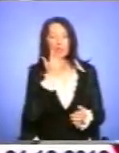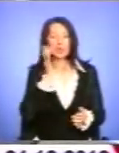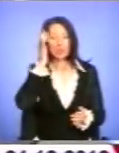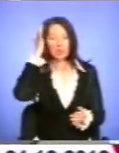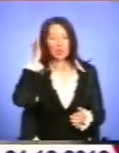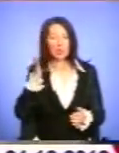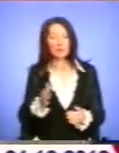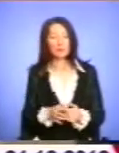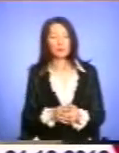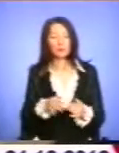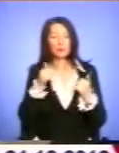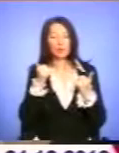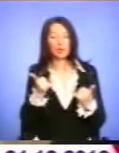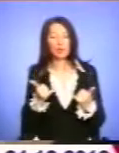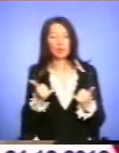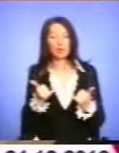процеси. Сьогодні